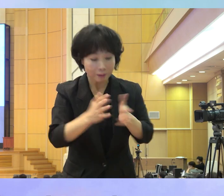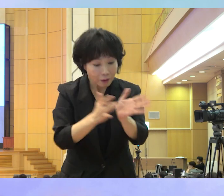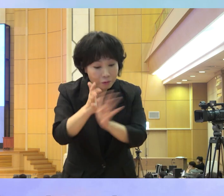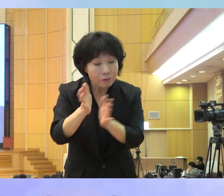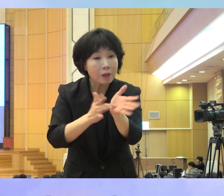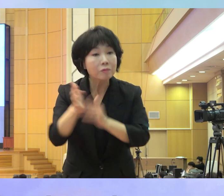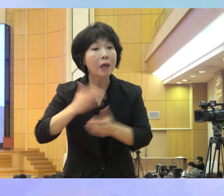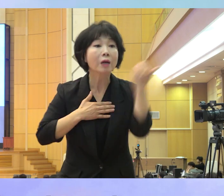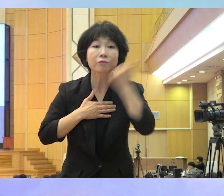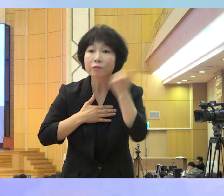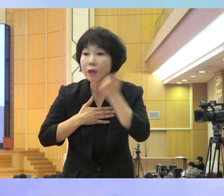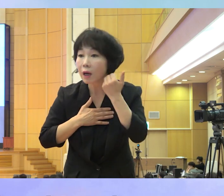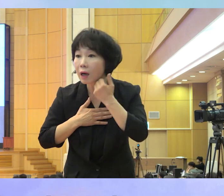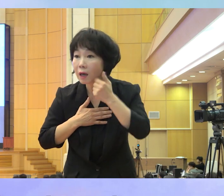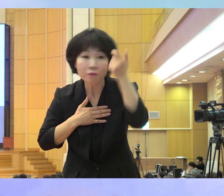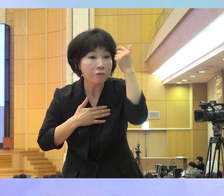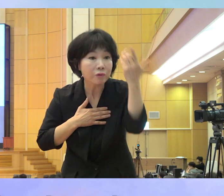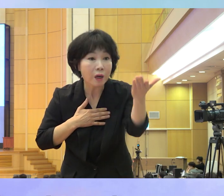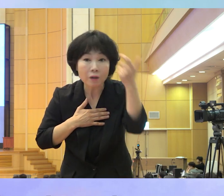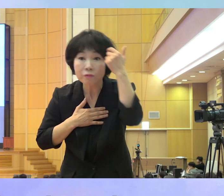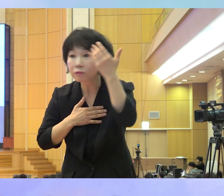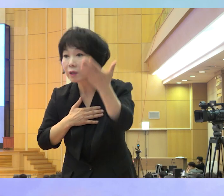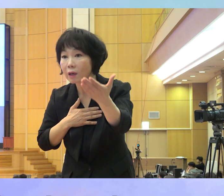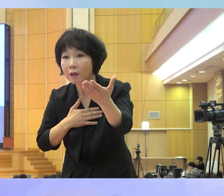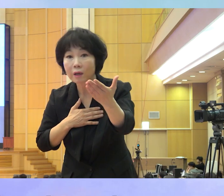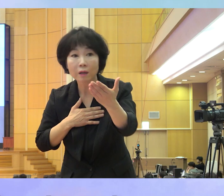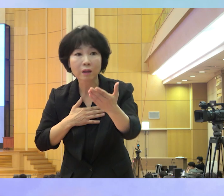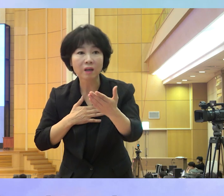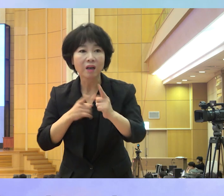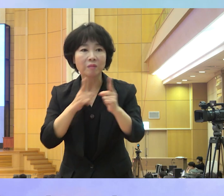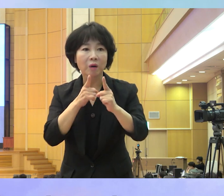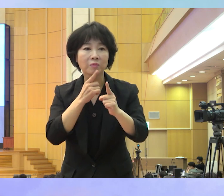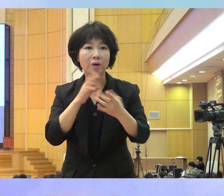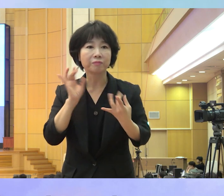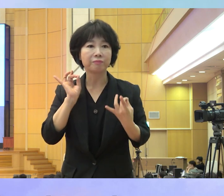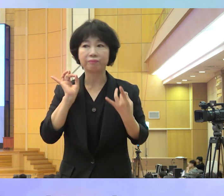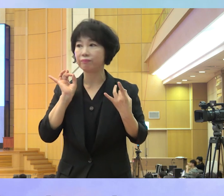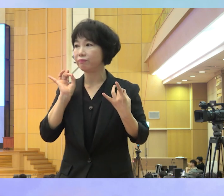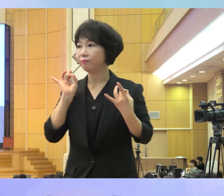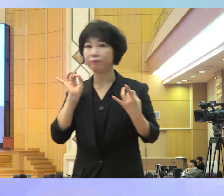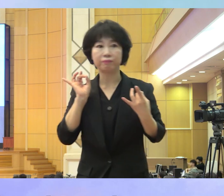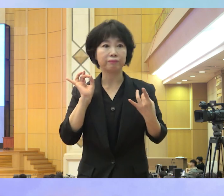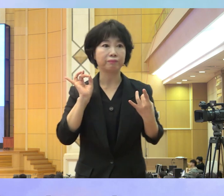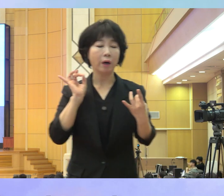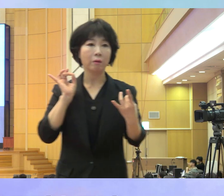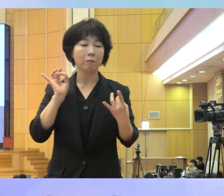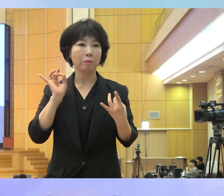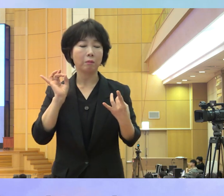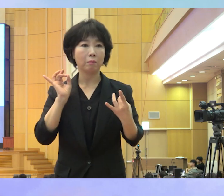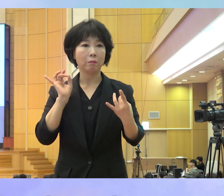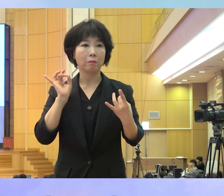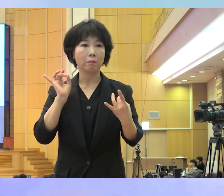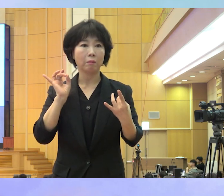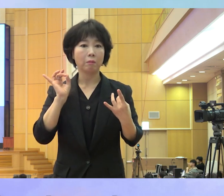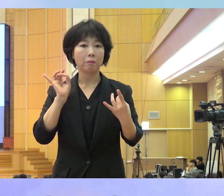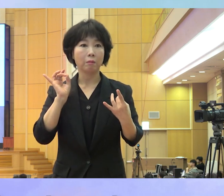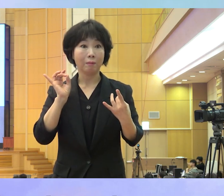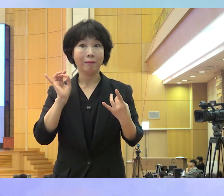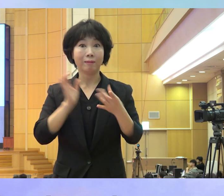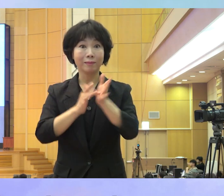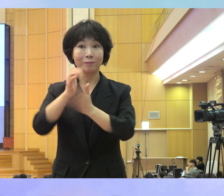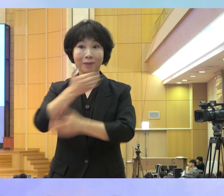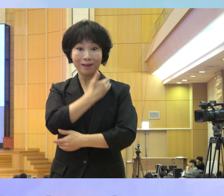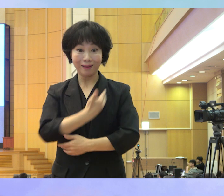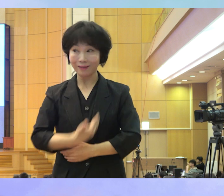대답 못하고 시몬, 12제자 중에 시몬 베드로라고 하는 시몬에게 물어봤더니